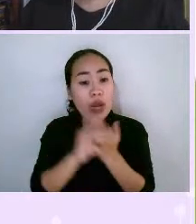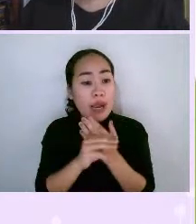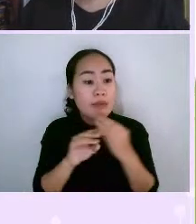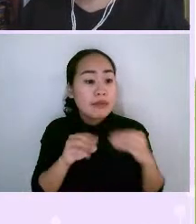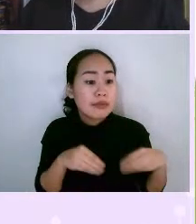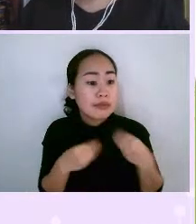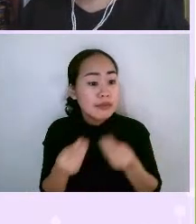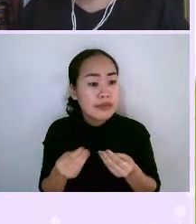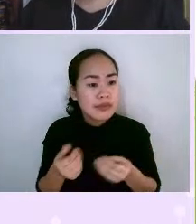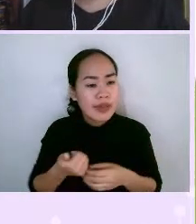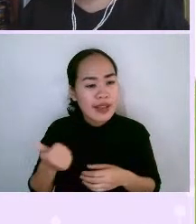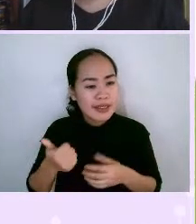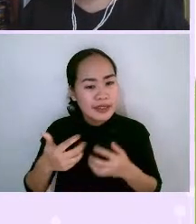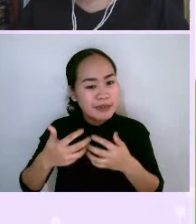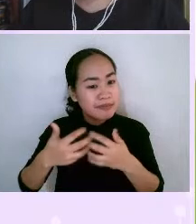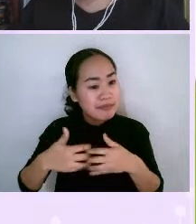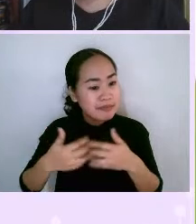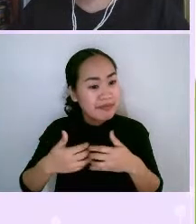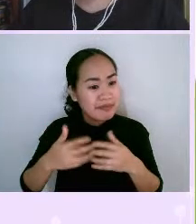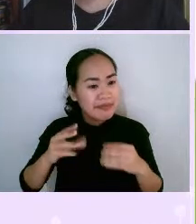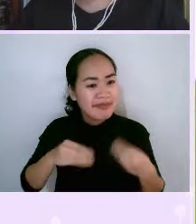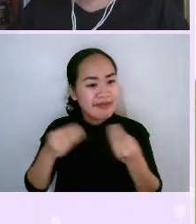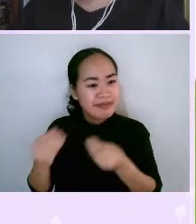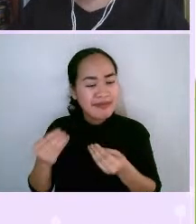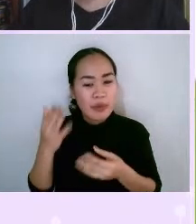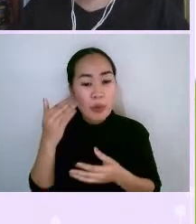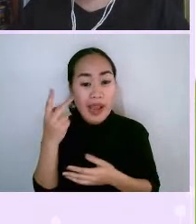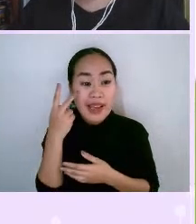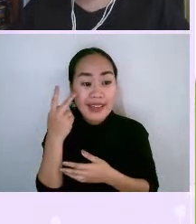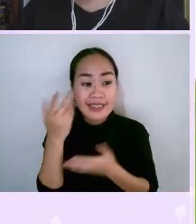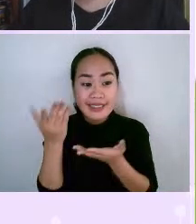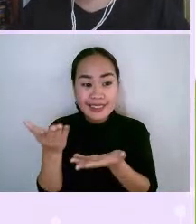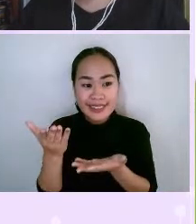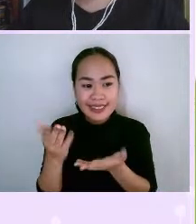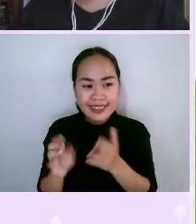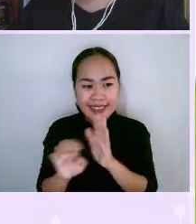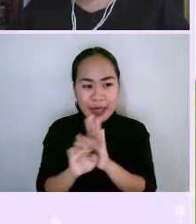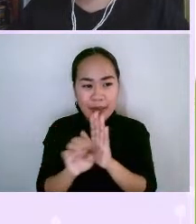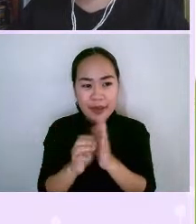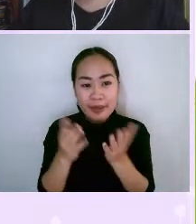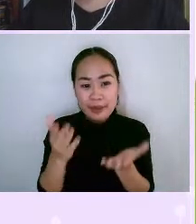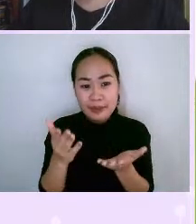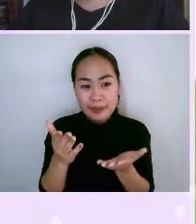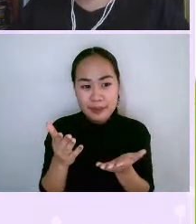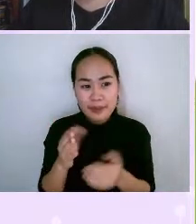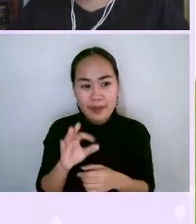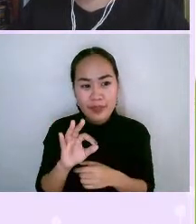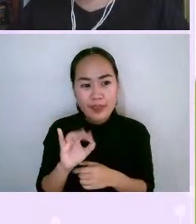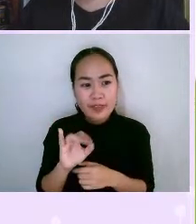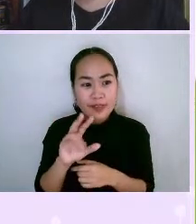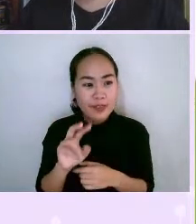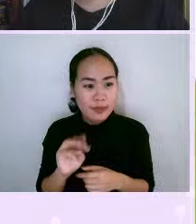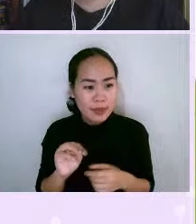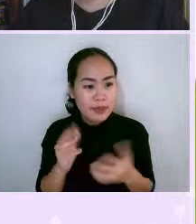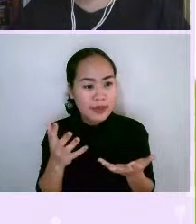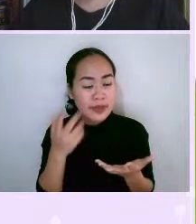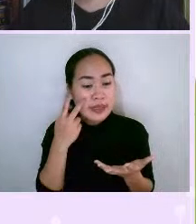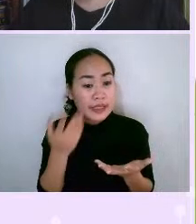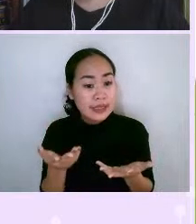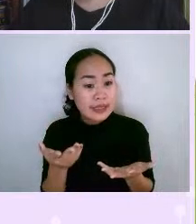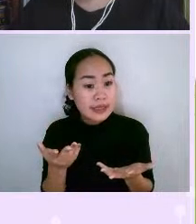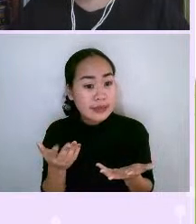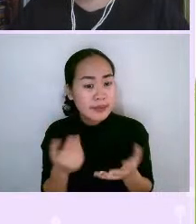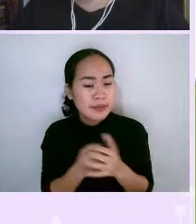ng makinarya. Makikita natin dito itong isang makinarya ng Philmec. Ayan, ito naman ay isa